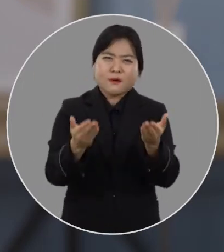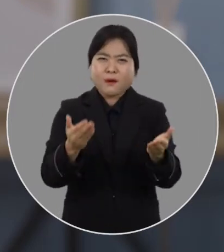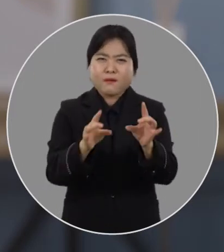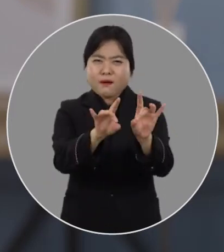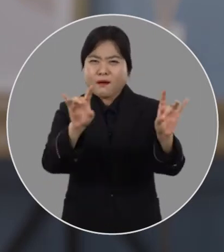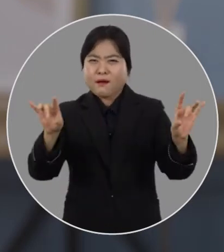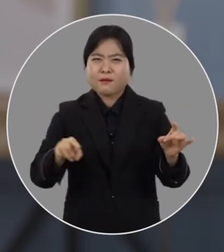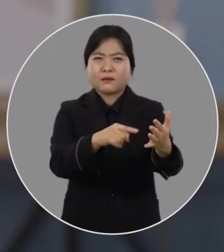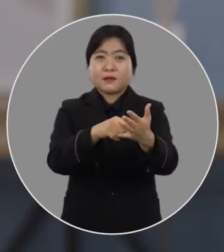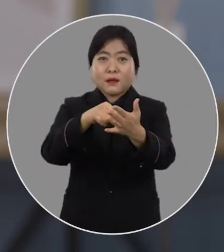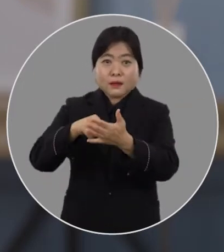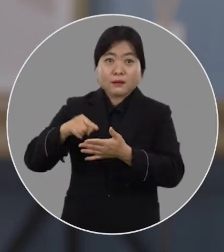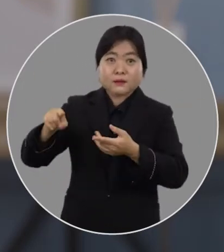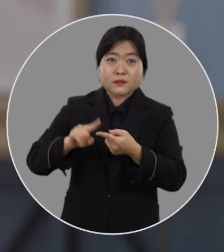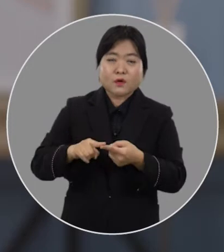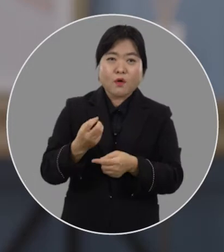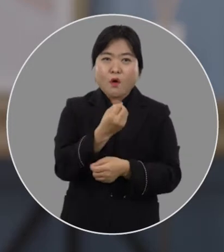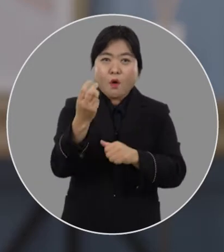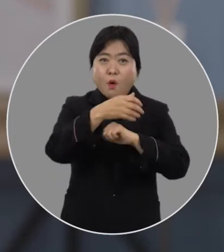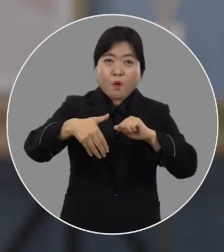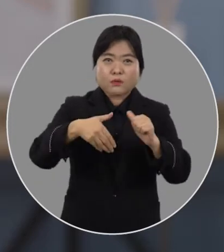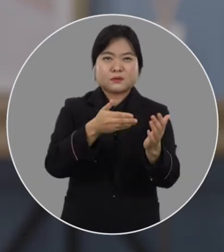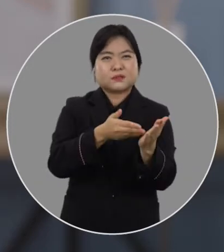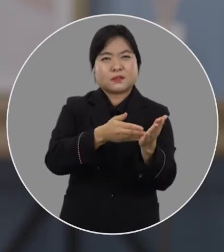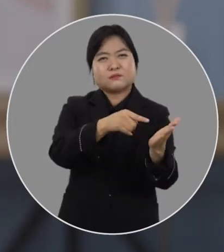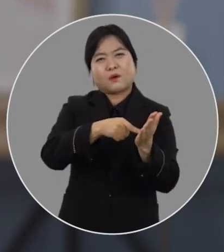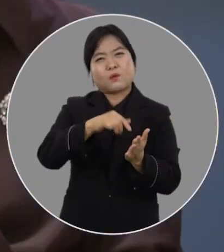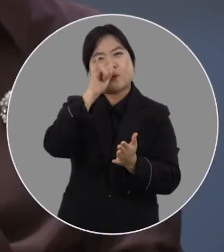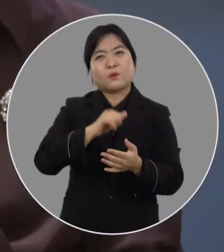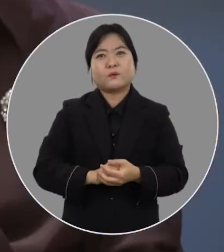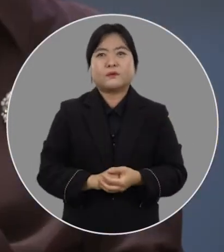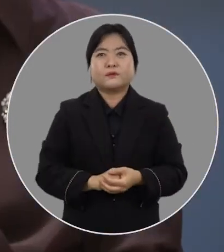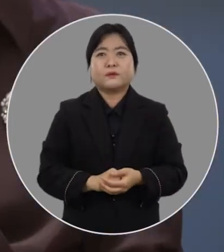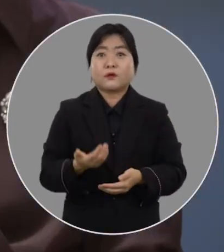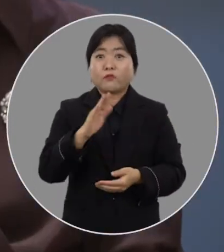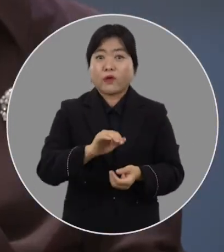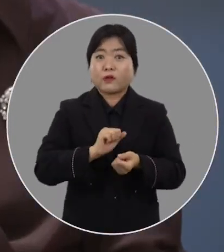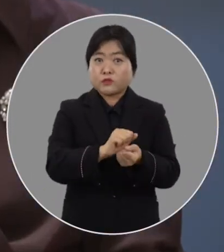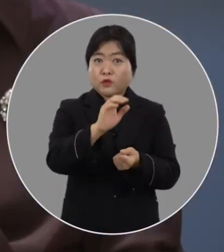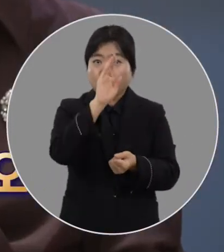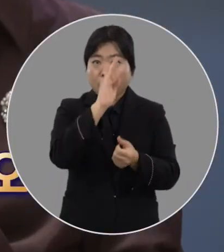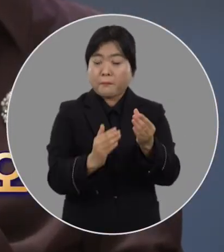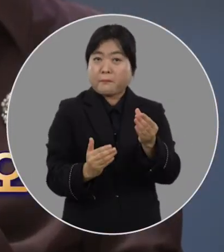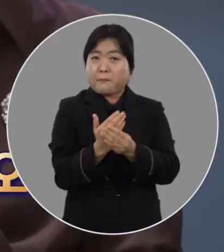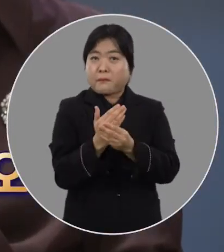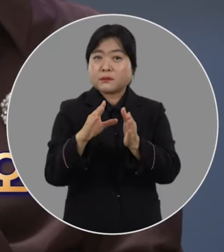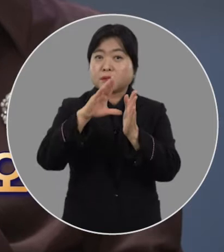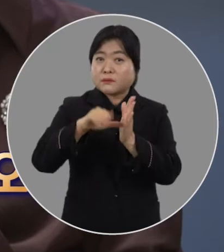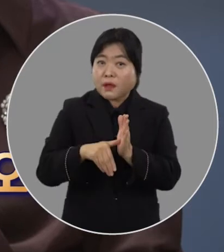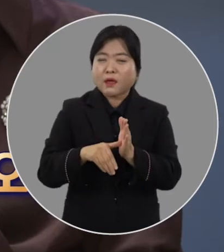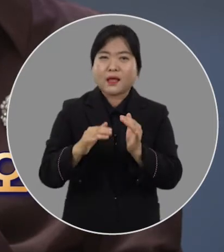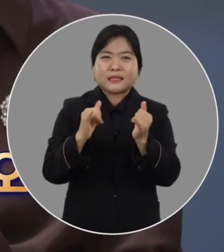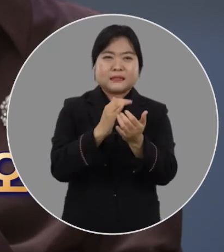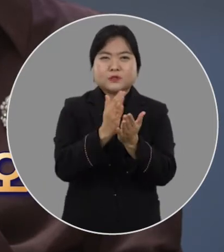각지에서 나타났던 것을 언론 기사들도 보여주고 있는 것이죠. 그런데 전염병 발생